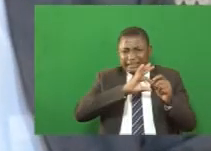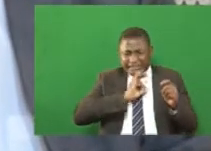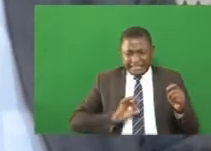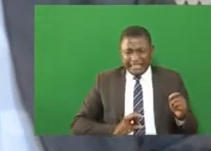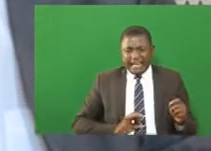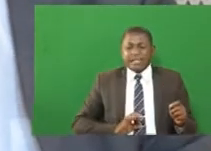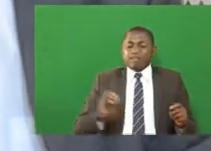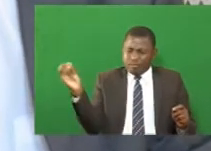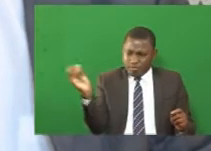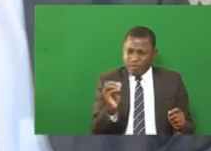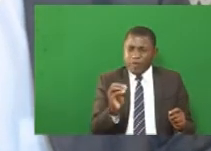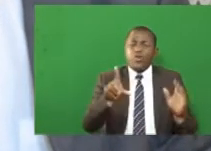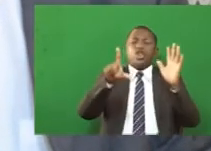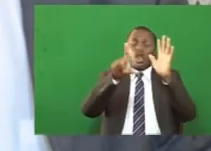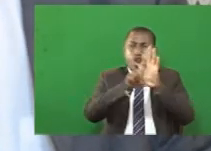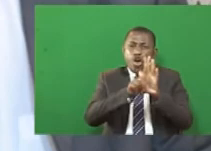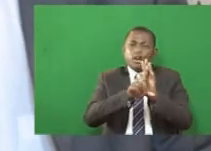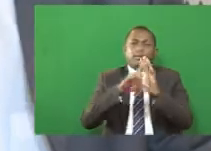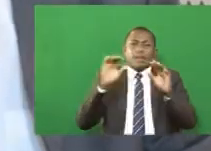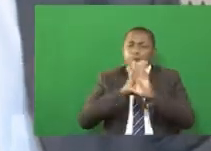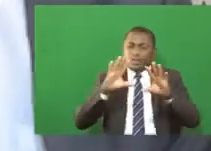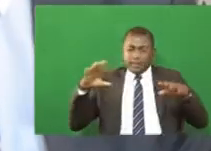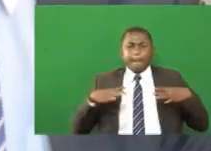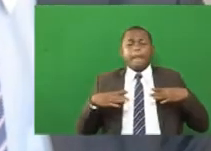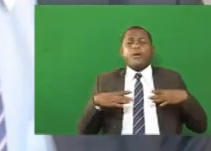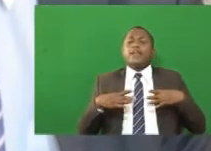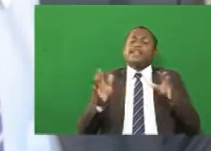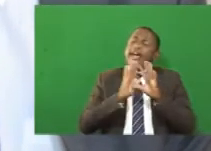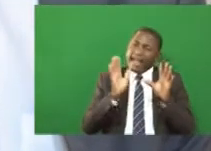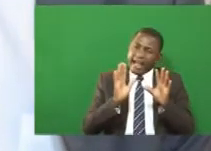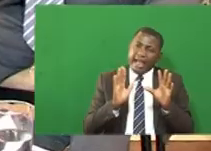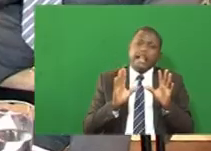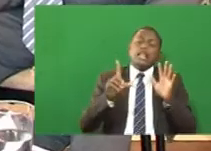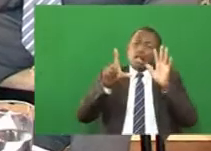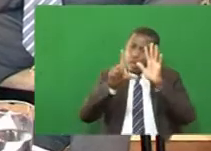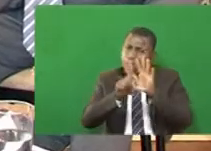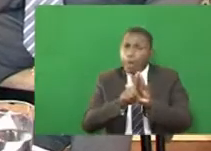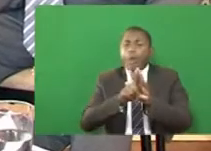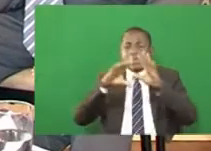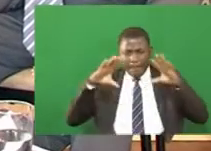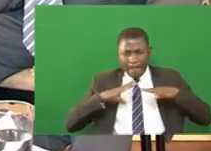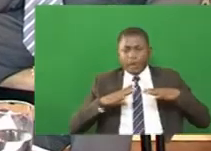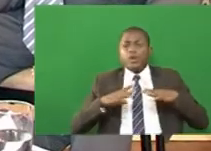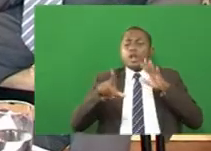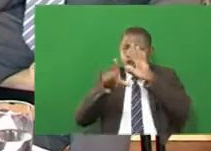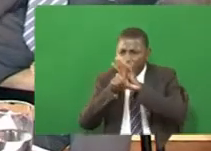kuya kwawaita wachena usina mabore. Unenge waubenzi kuti ubvo watimira handicharide.